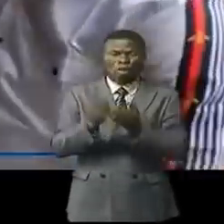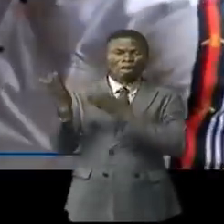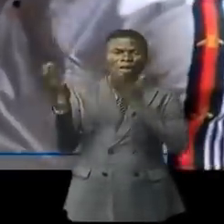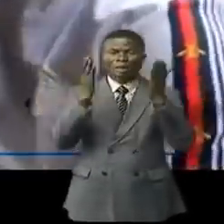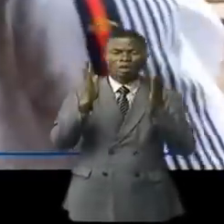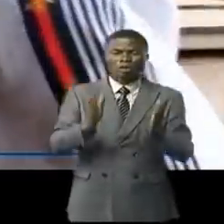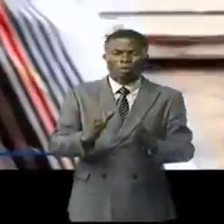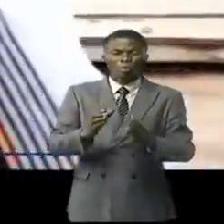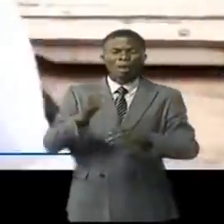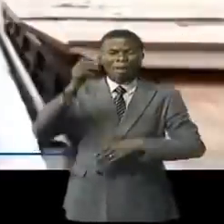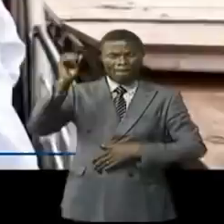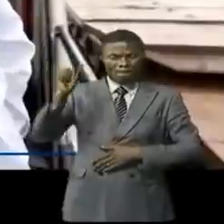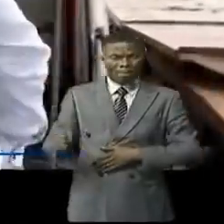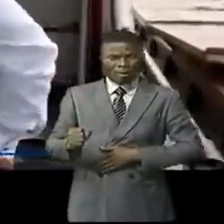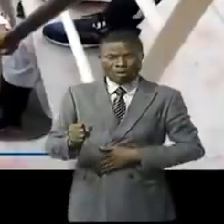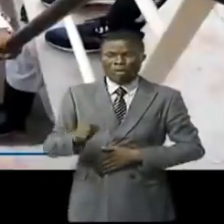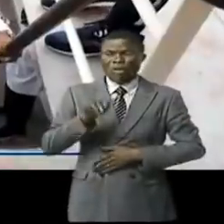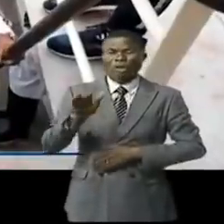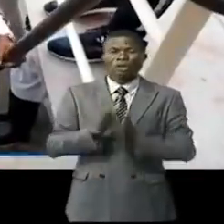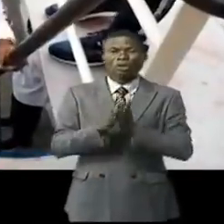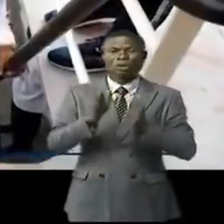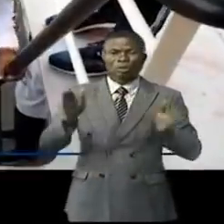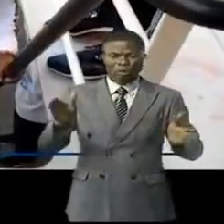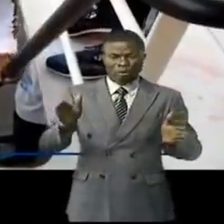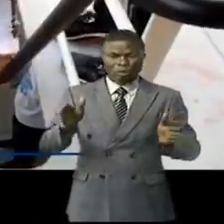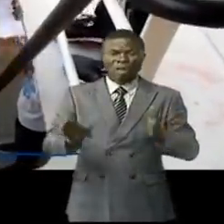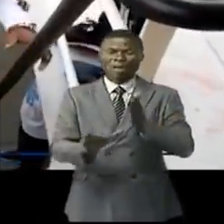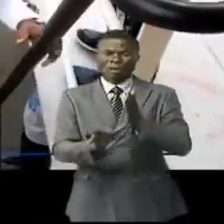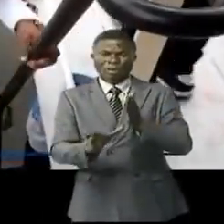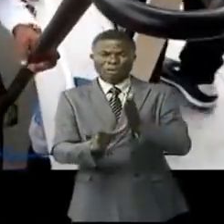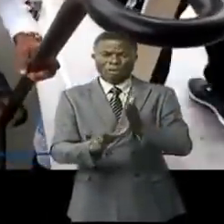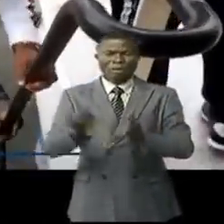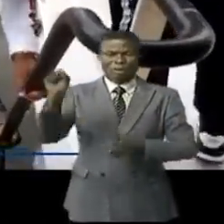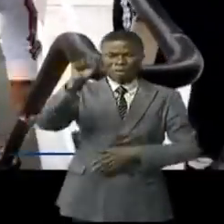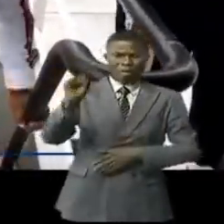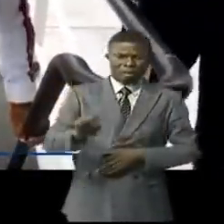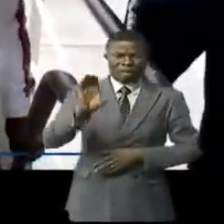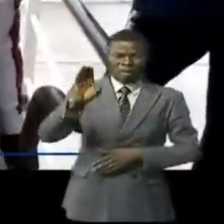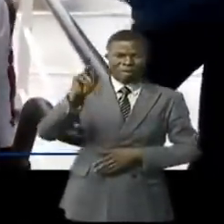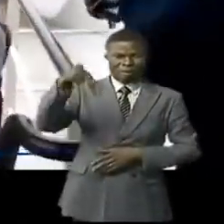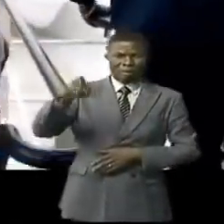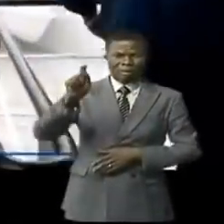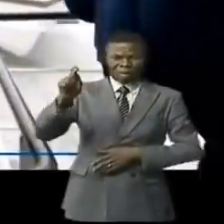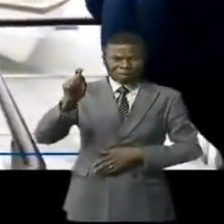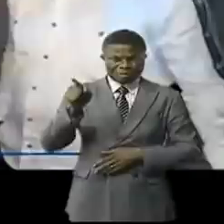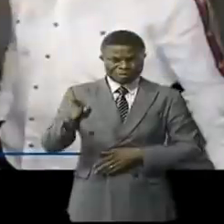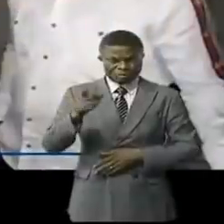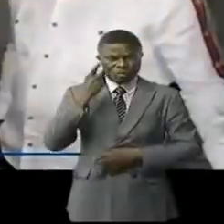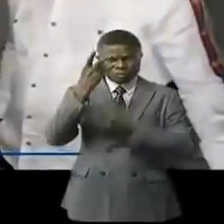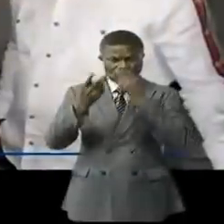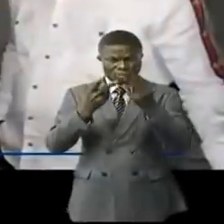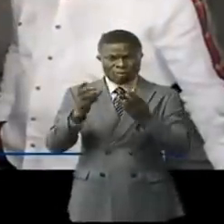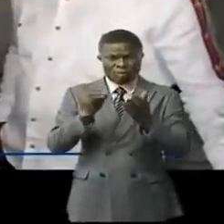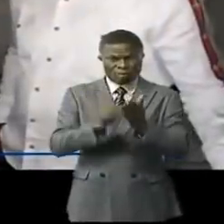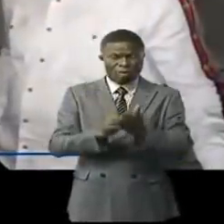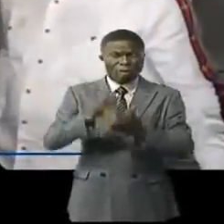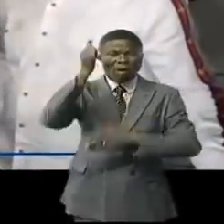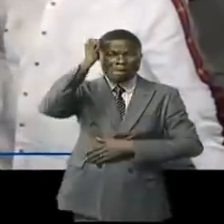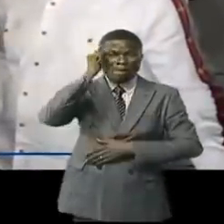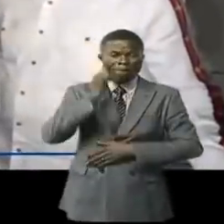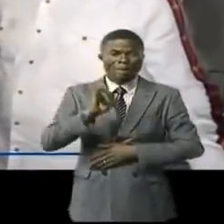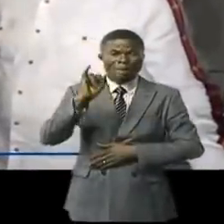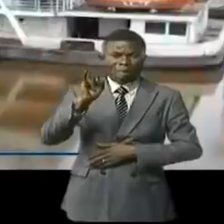et des Ports. Accompagné du directeur général adjoint de la SCTP, Marc Ekila a visité le bateau